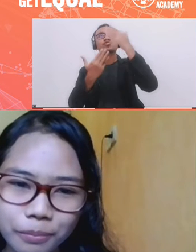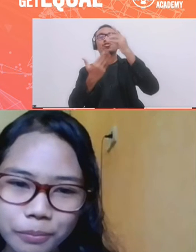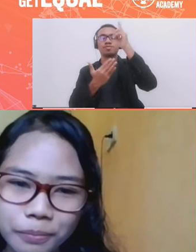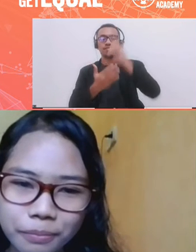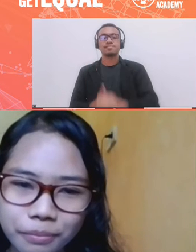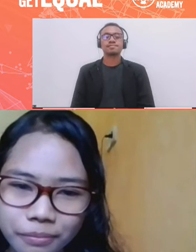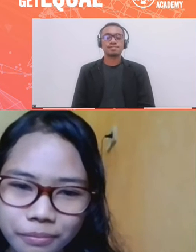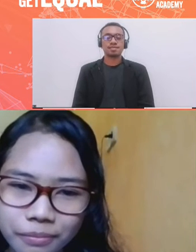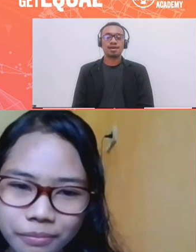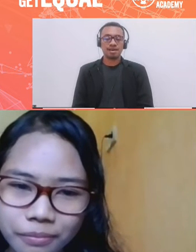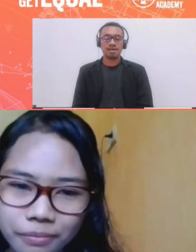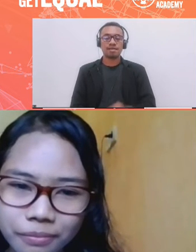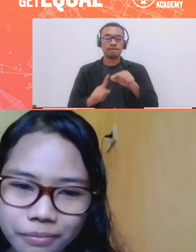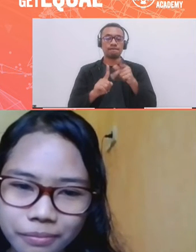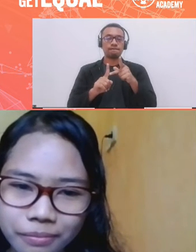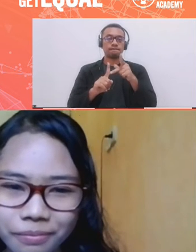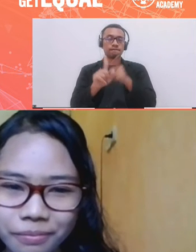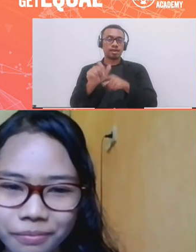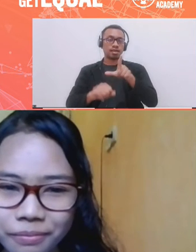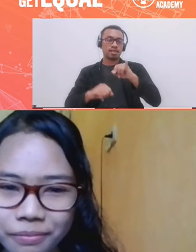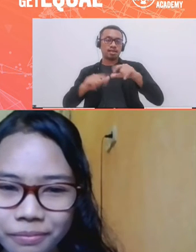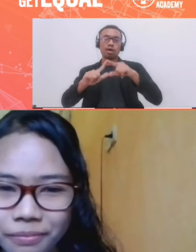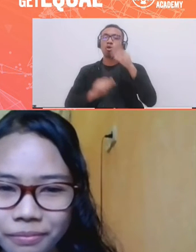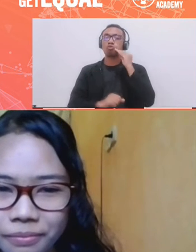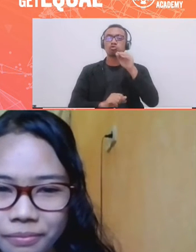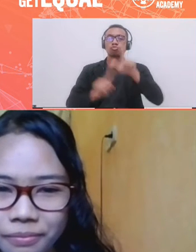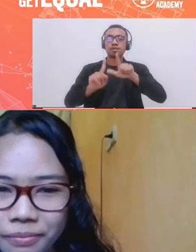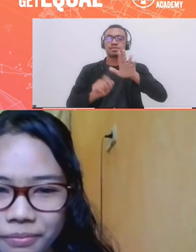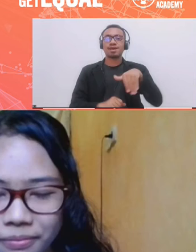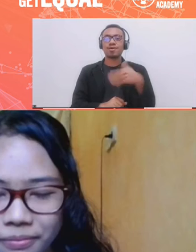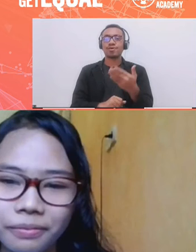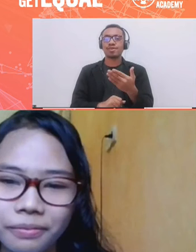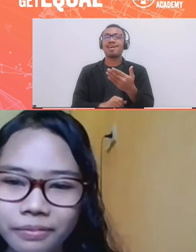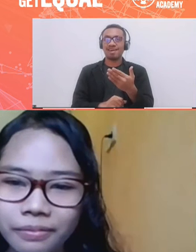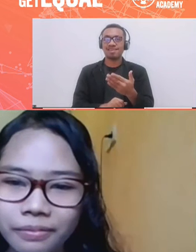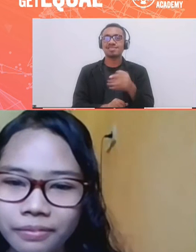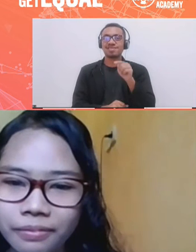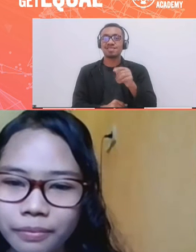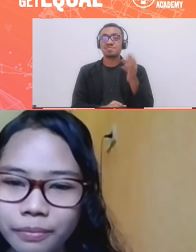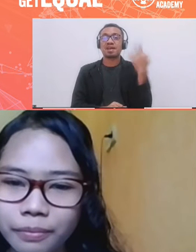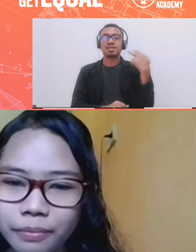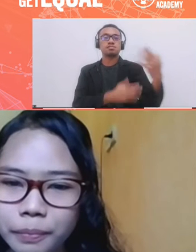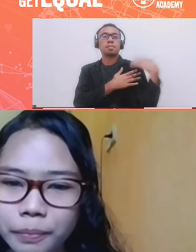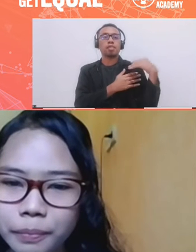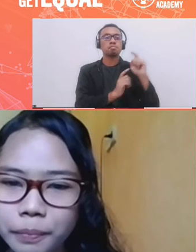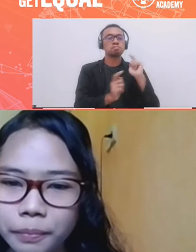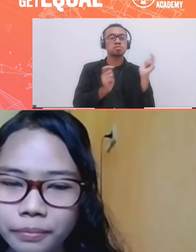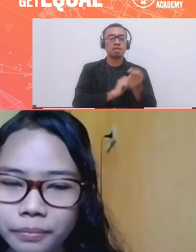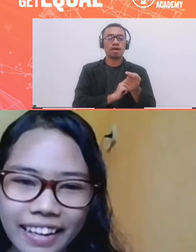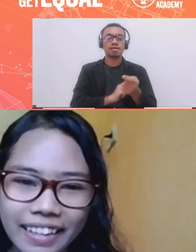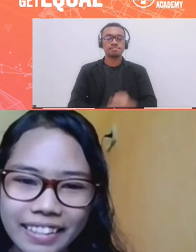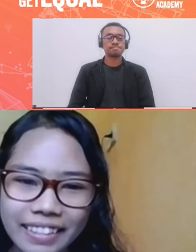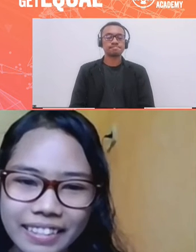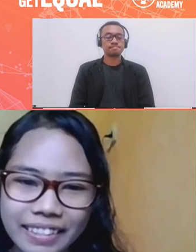16 tahun. Vilia juga nanti cerita sama kita bagaimana proses takeover yang dilakukan sama Vilia. Kita